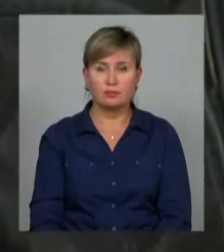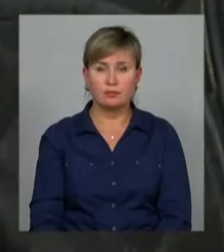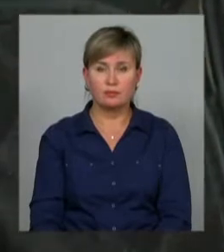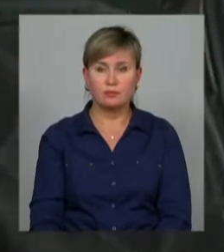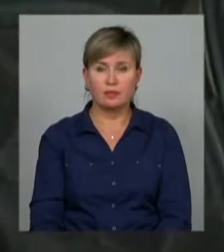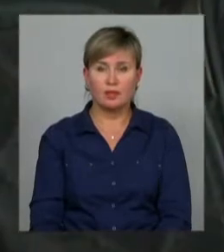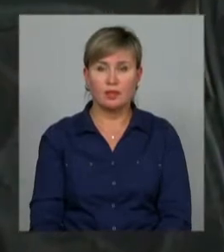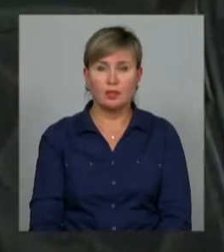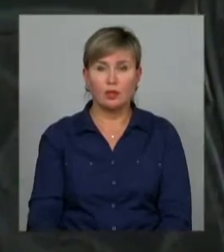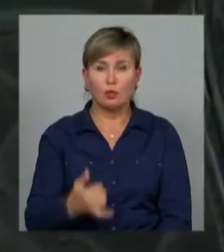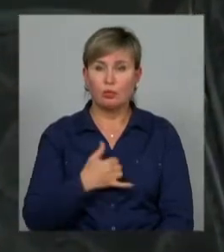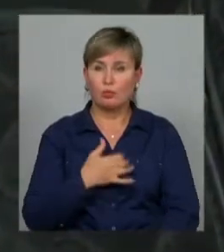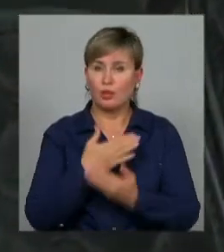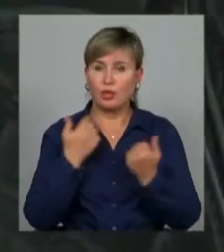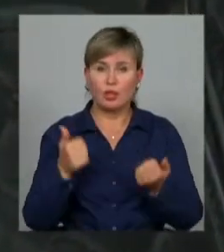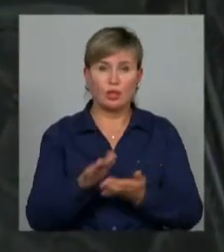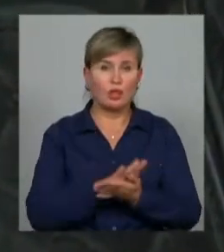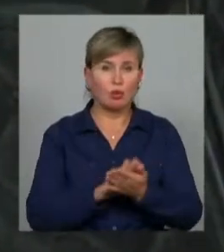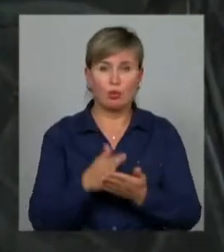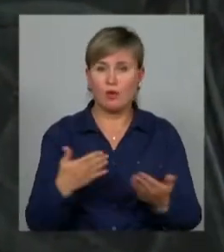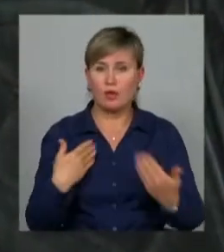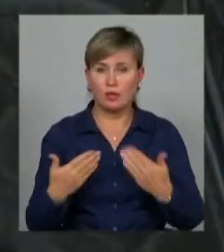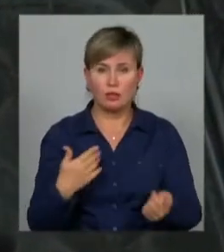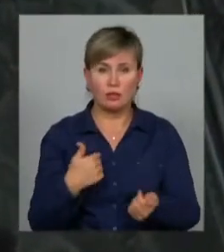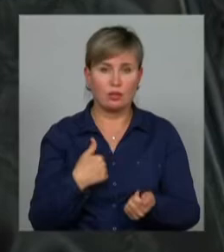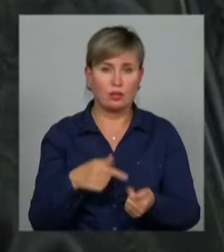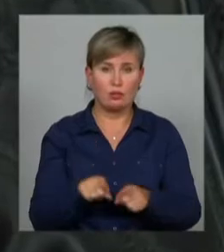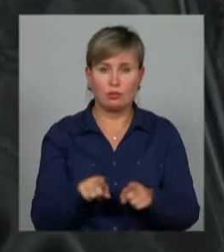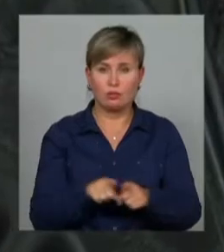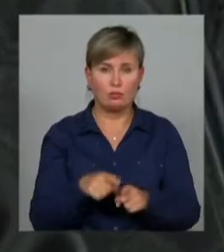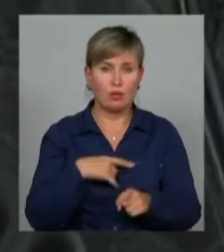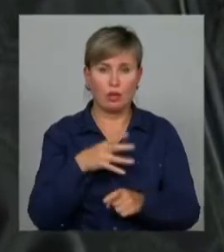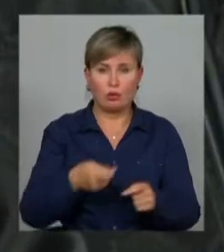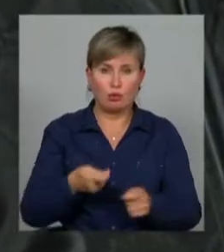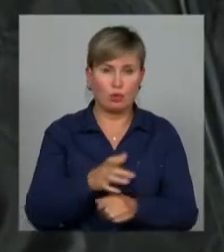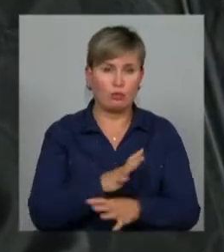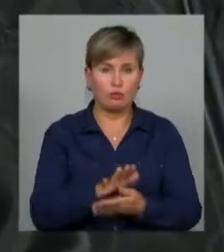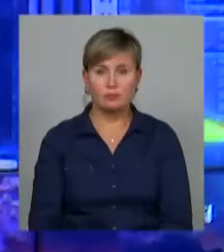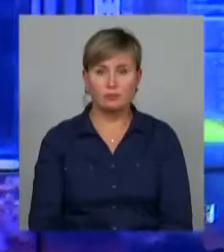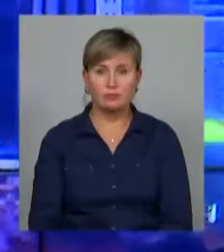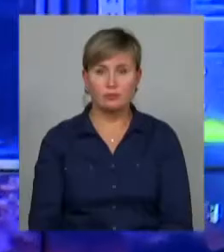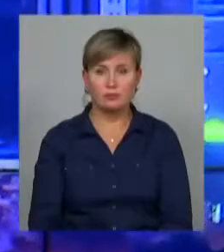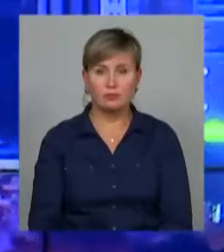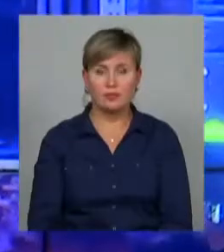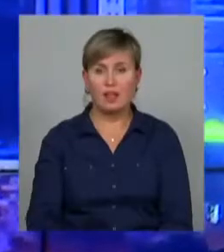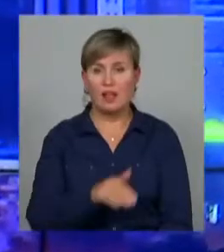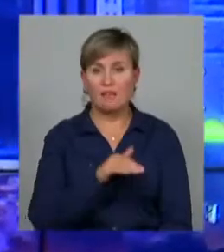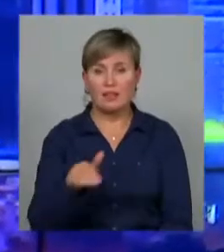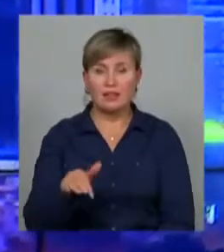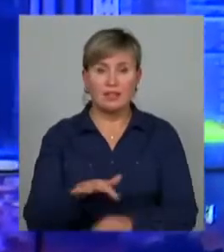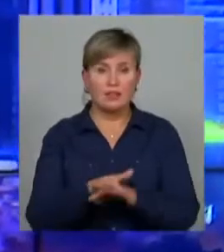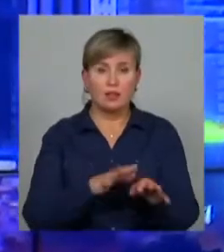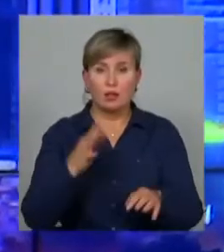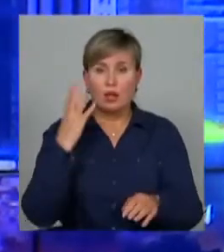Нет, у меня нет к ним никакого отношения. И я к ним не бежал с ножом. Ничего такого не было. Официальных извинений